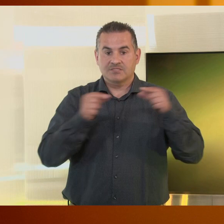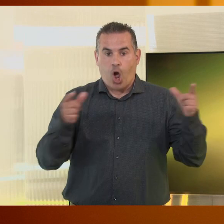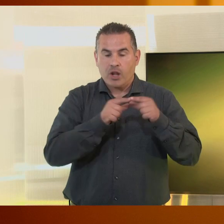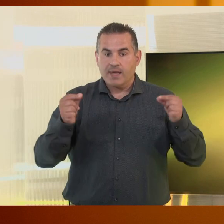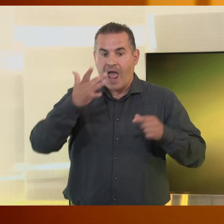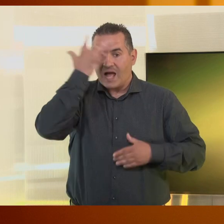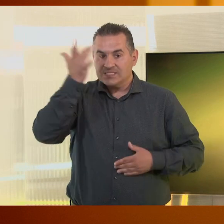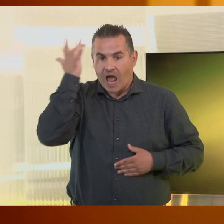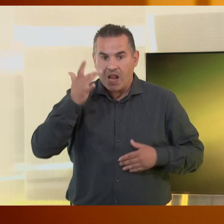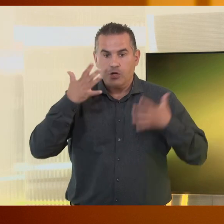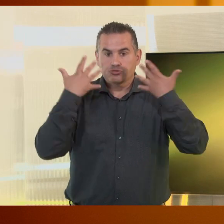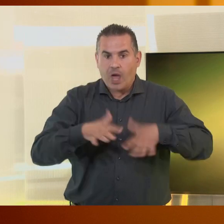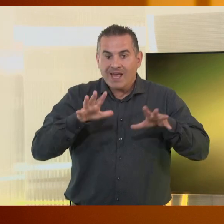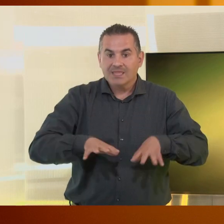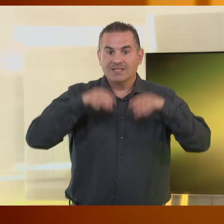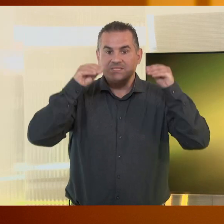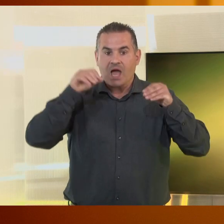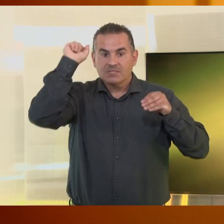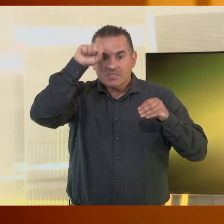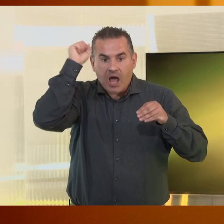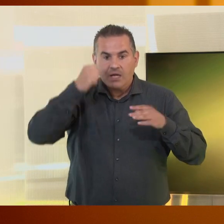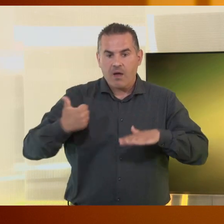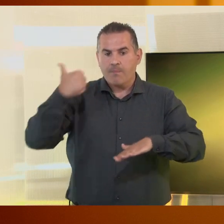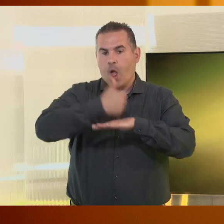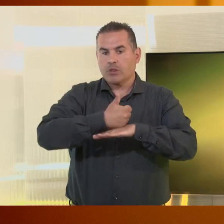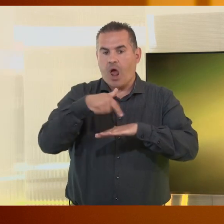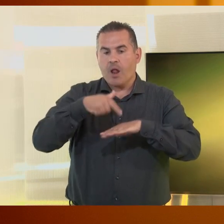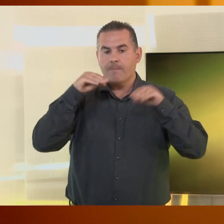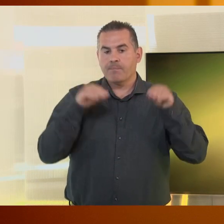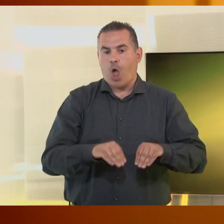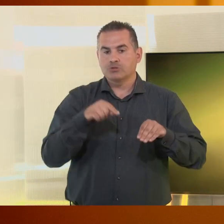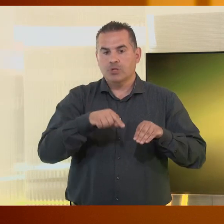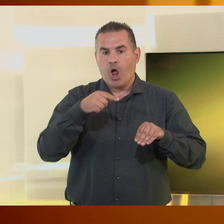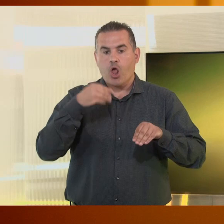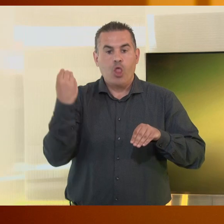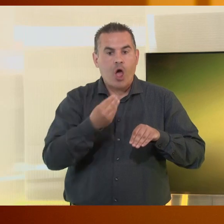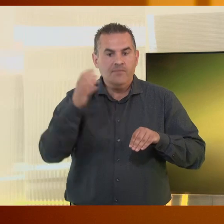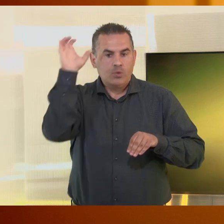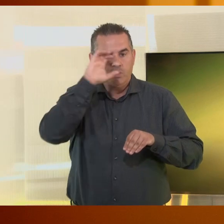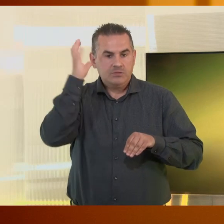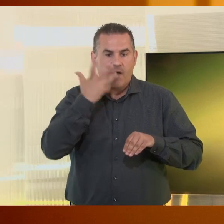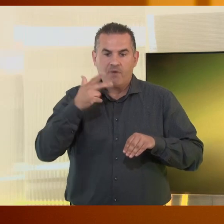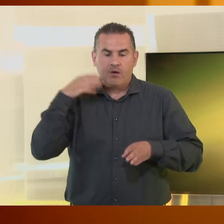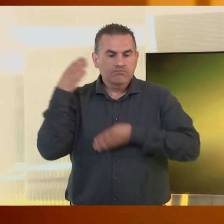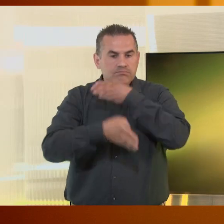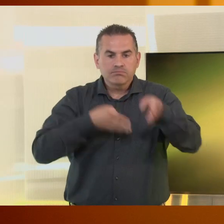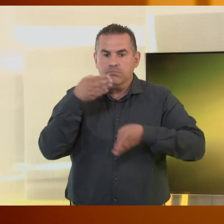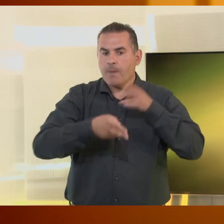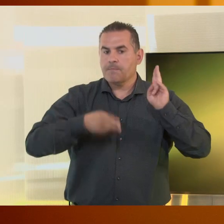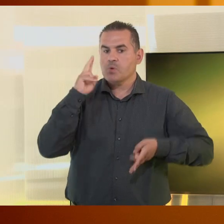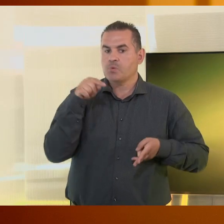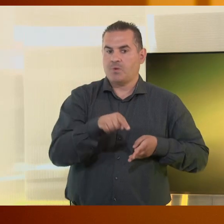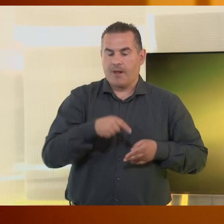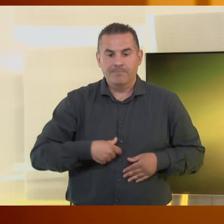La stagione estiva è ormai entrata nel vivo e la Sardegna emerge come una delle mete turistiche più ambite. Il nord-ovest dell'isola promette una stagione estiva da